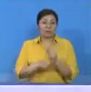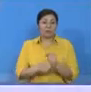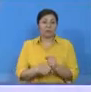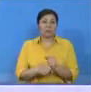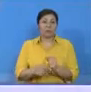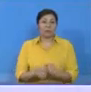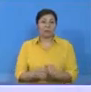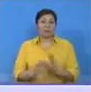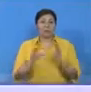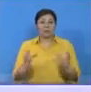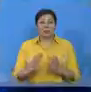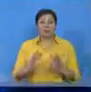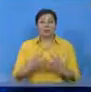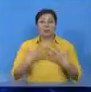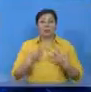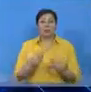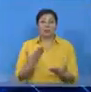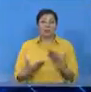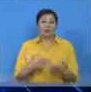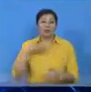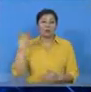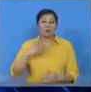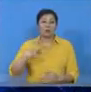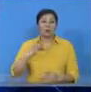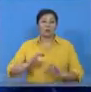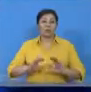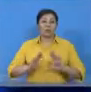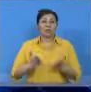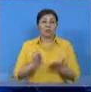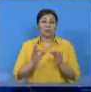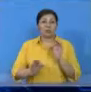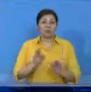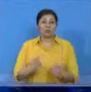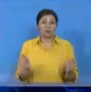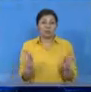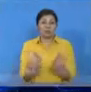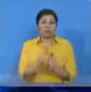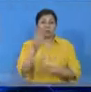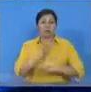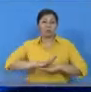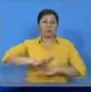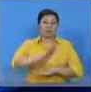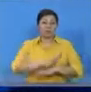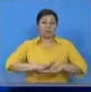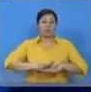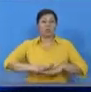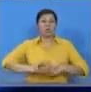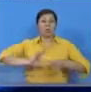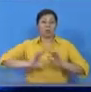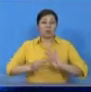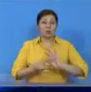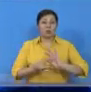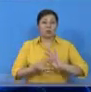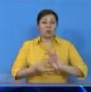срок. Если в Актюбинской области ситуация стабильная, то у соседнего государства весьма напряженная,